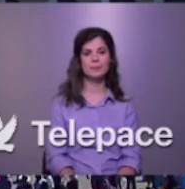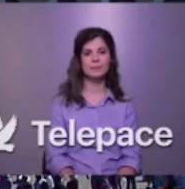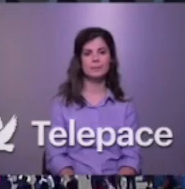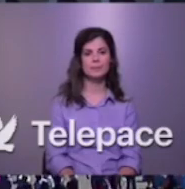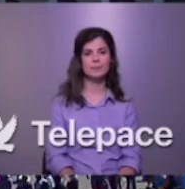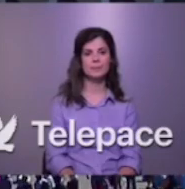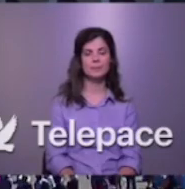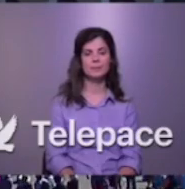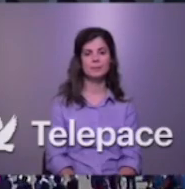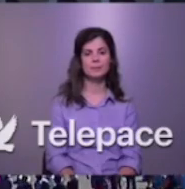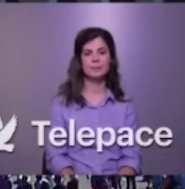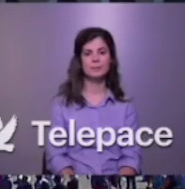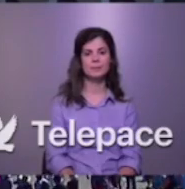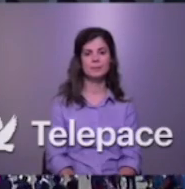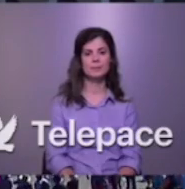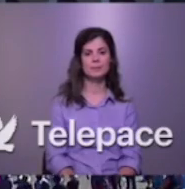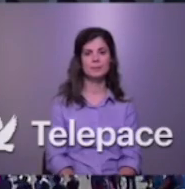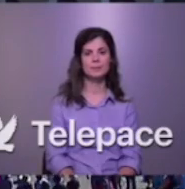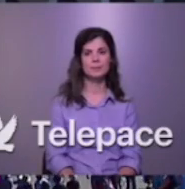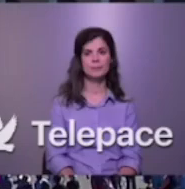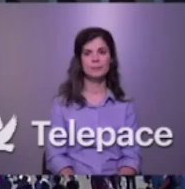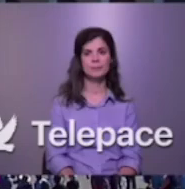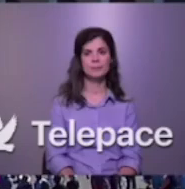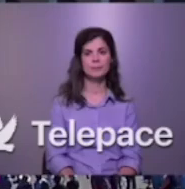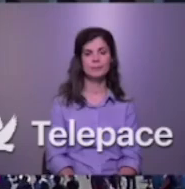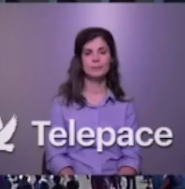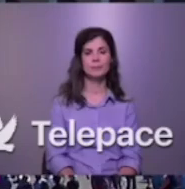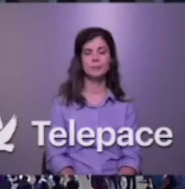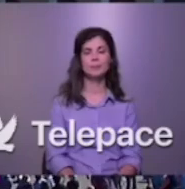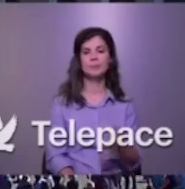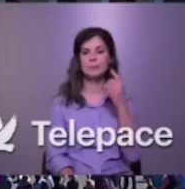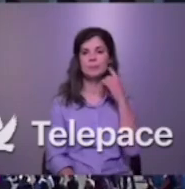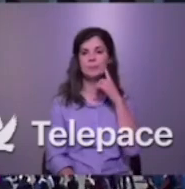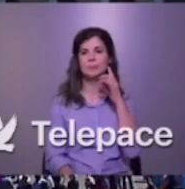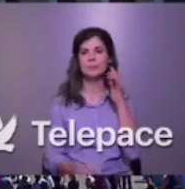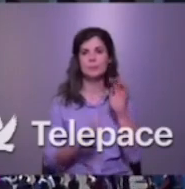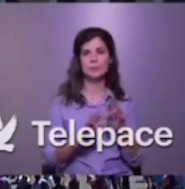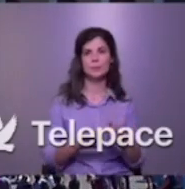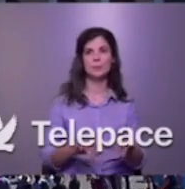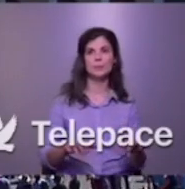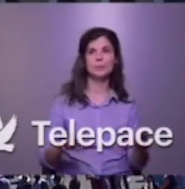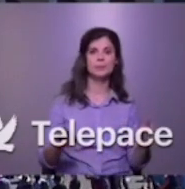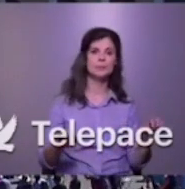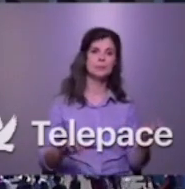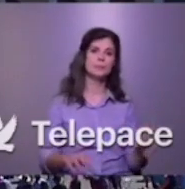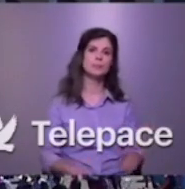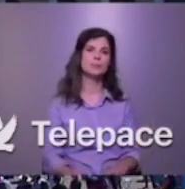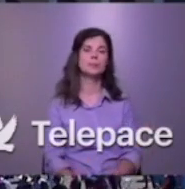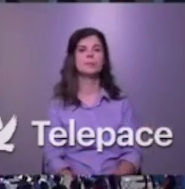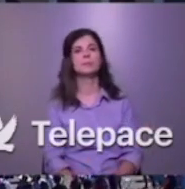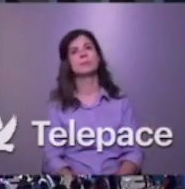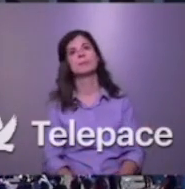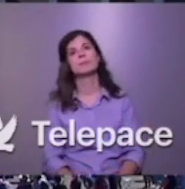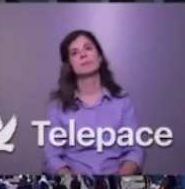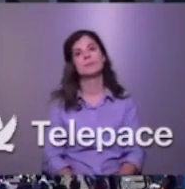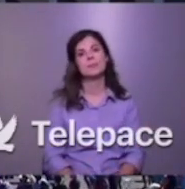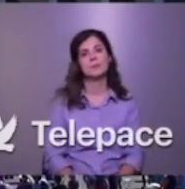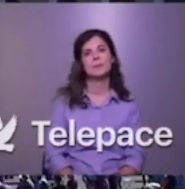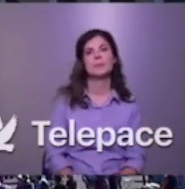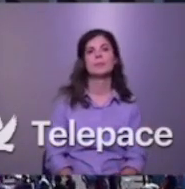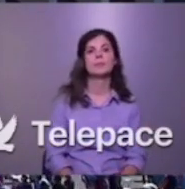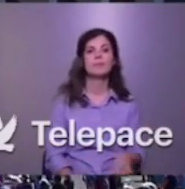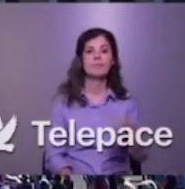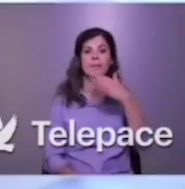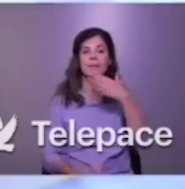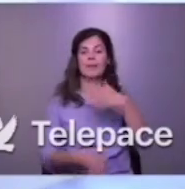i pellegrini, ma per la pace del Portogallo e del mondo intero.